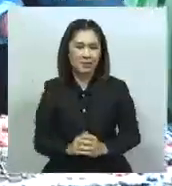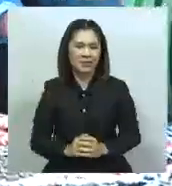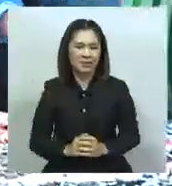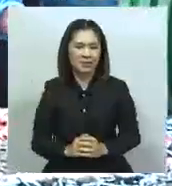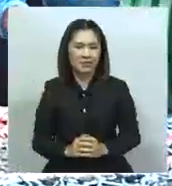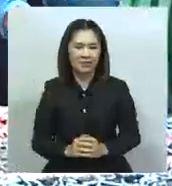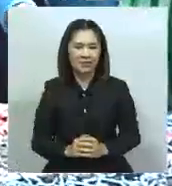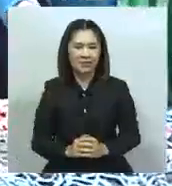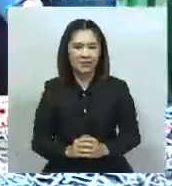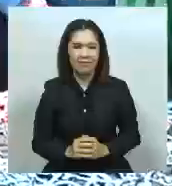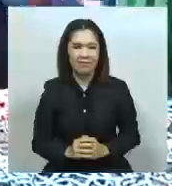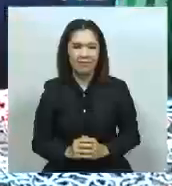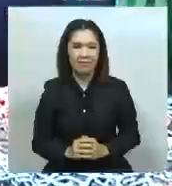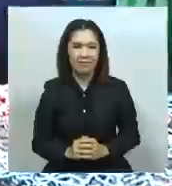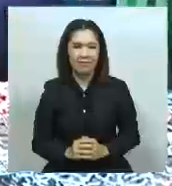ครับ